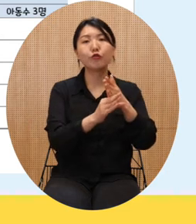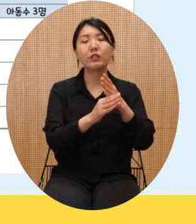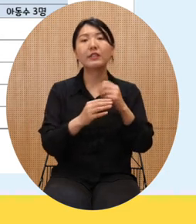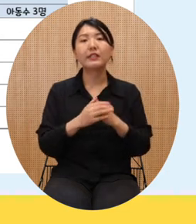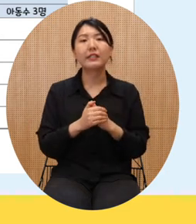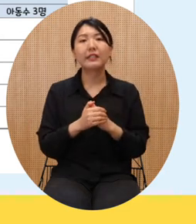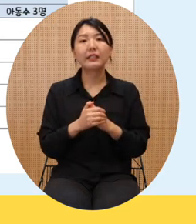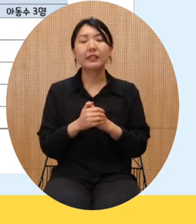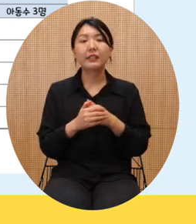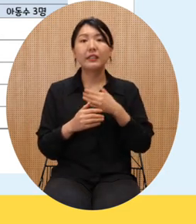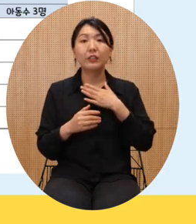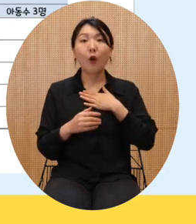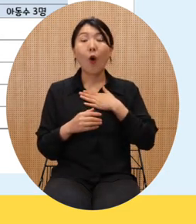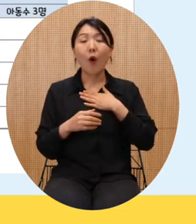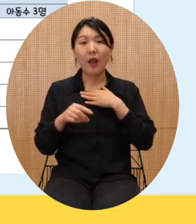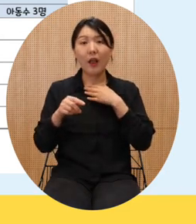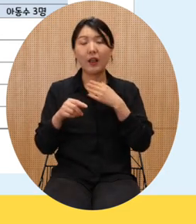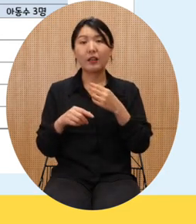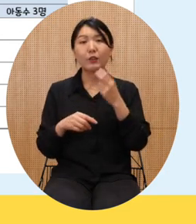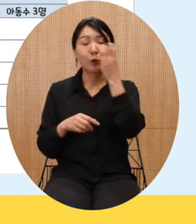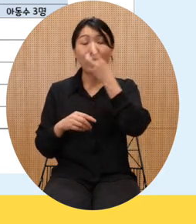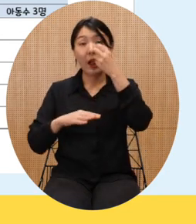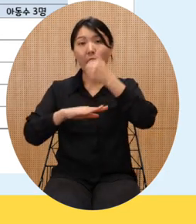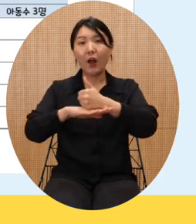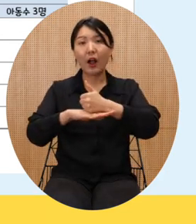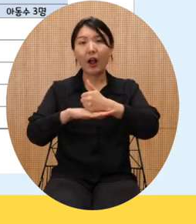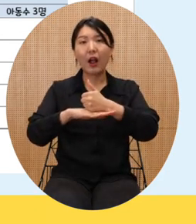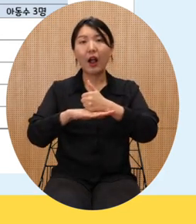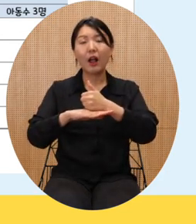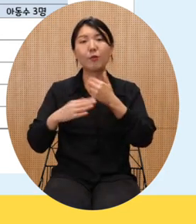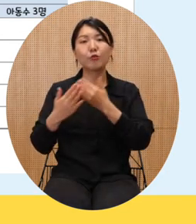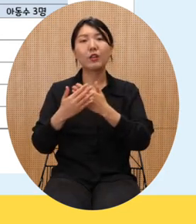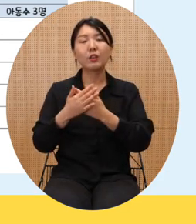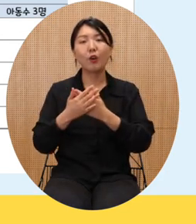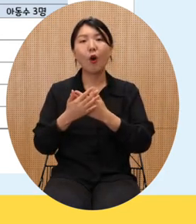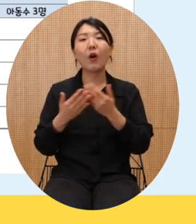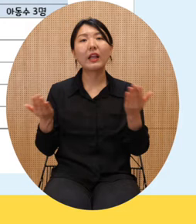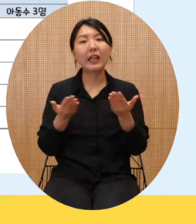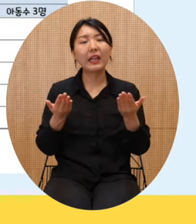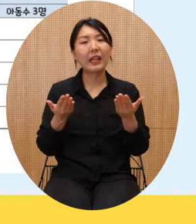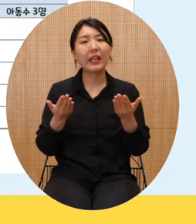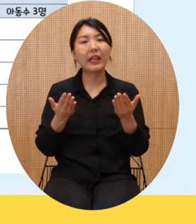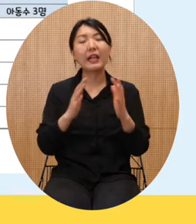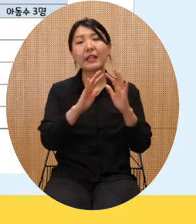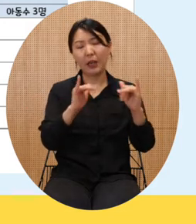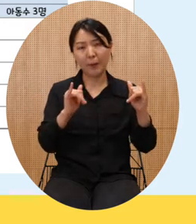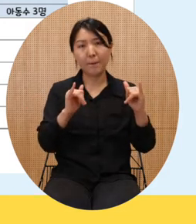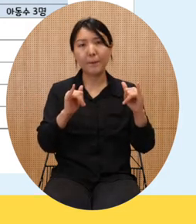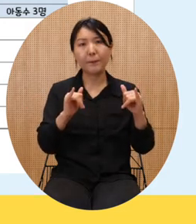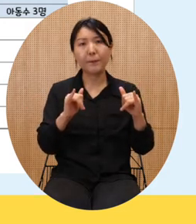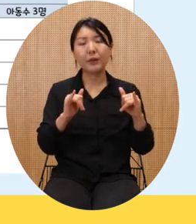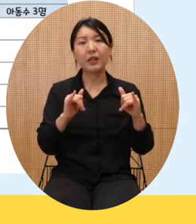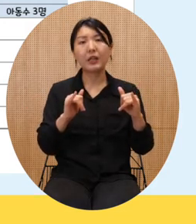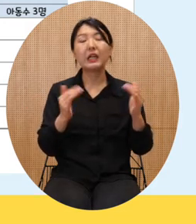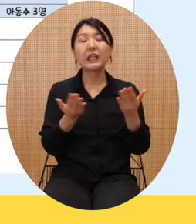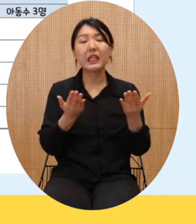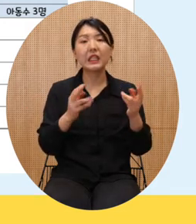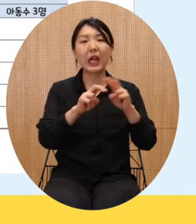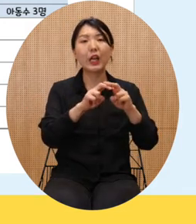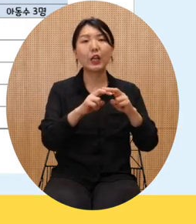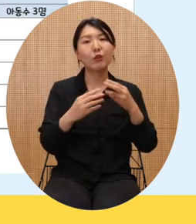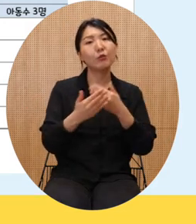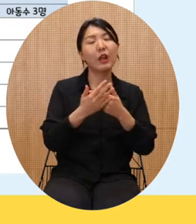지원을 받고 계시는데 그 저의 분석 조사 결과는 불안정 노동에